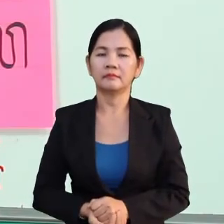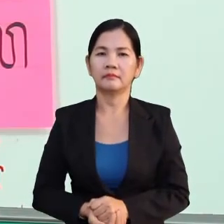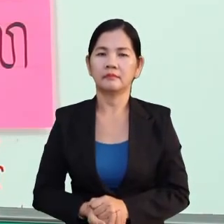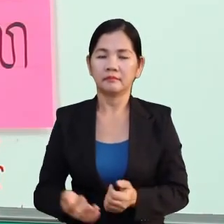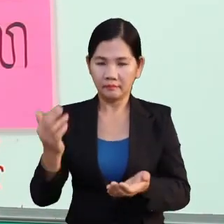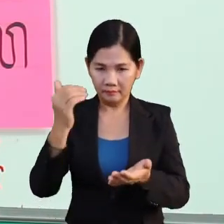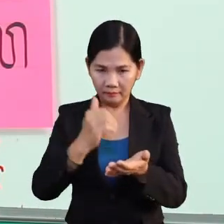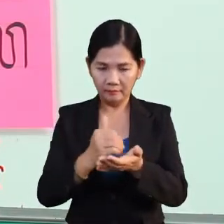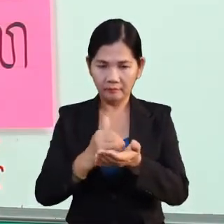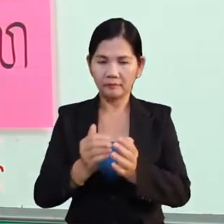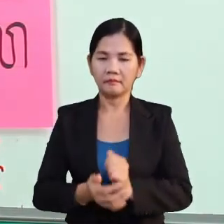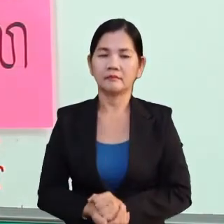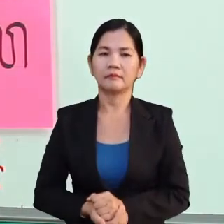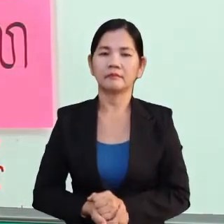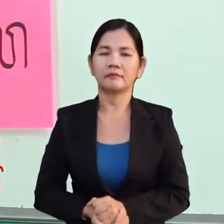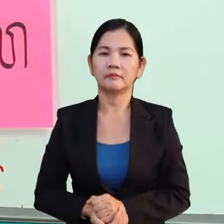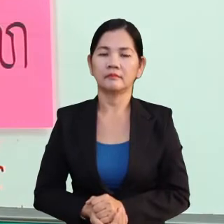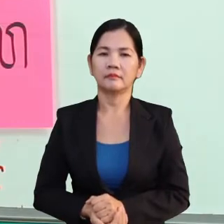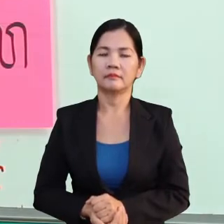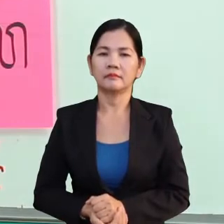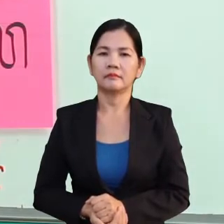ងទៀត